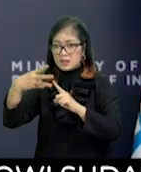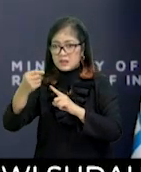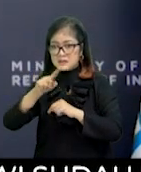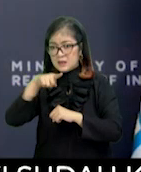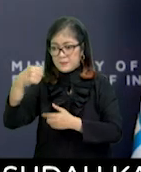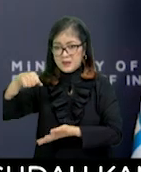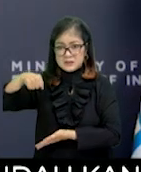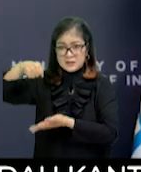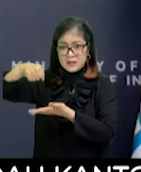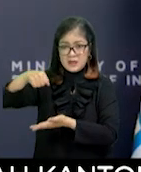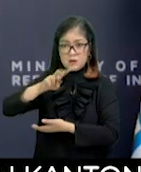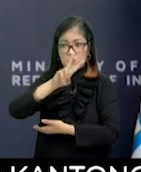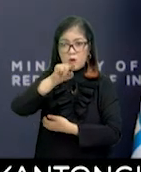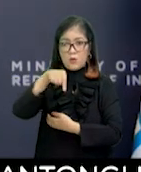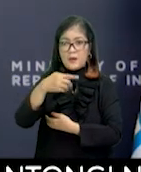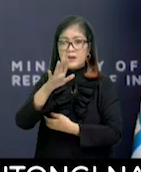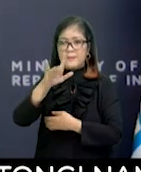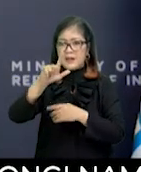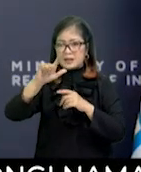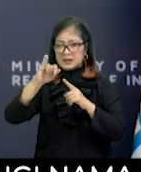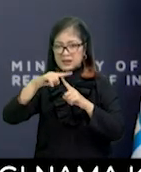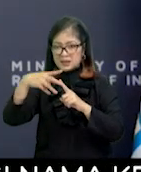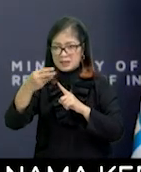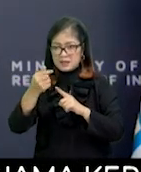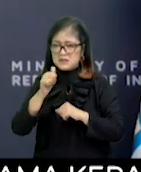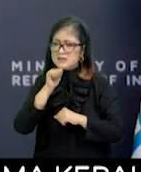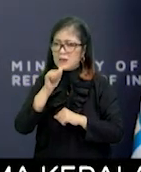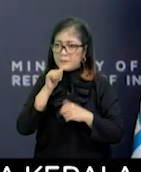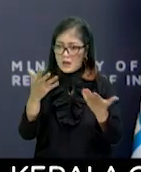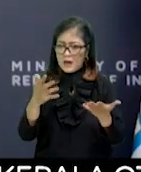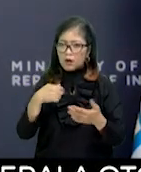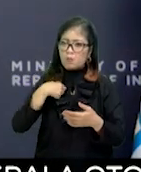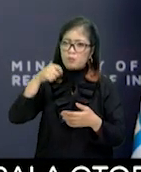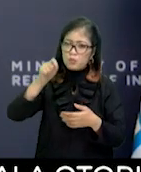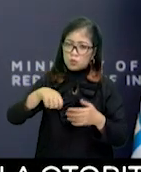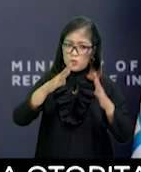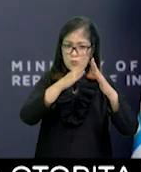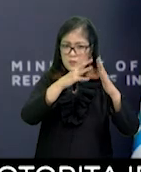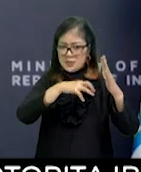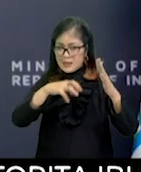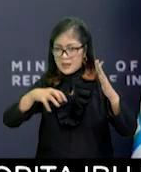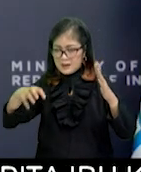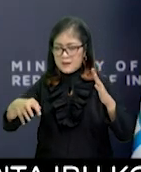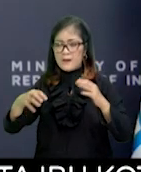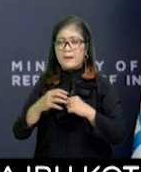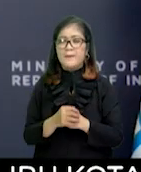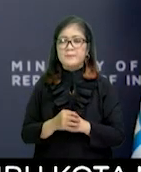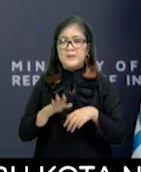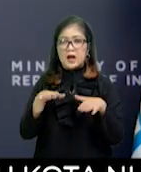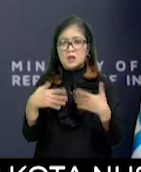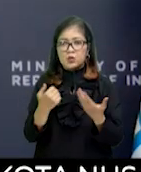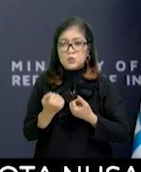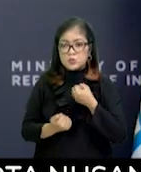25 l diperuntukkan bagi pemenuhan kebutuhan rumah tangga serta usaha